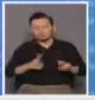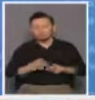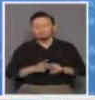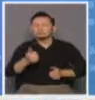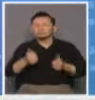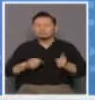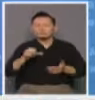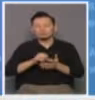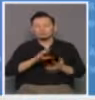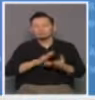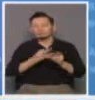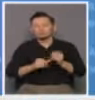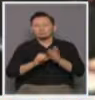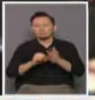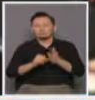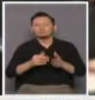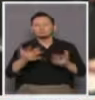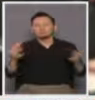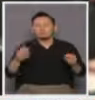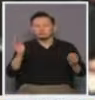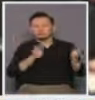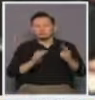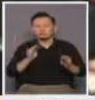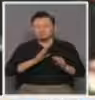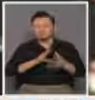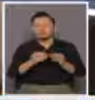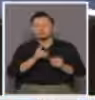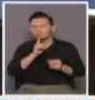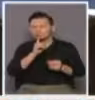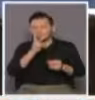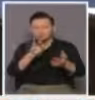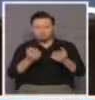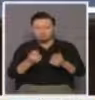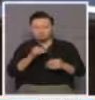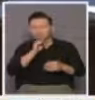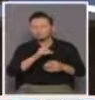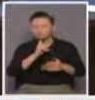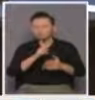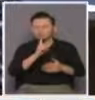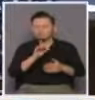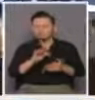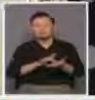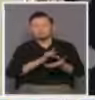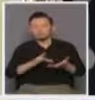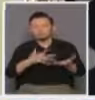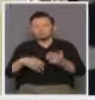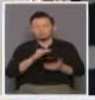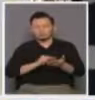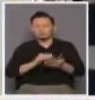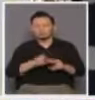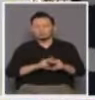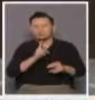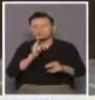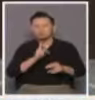были представлены более 60 работ, приняли участие средства массовой информации, профессиональные журналисты и корреспонденты. Среди них